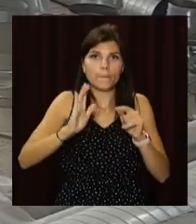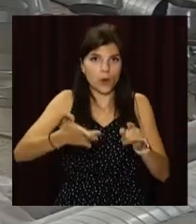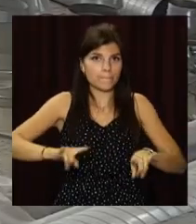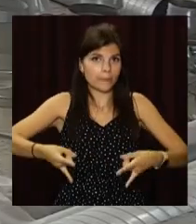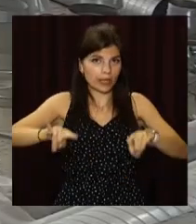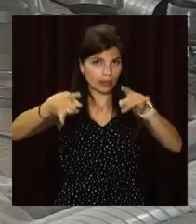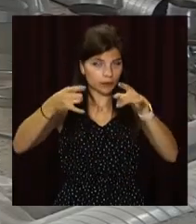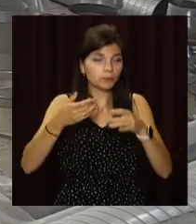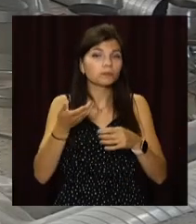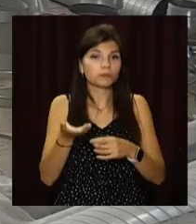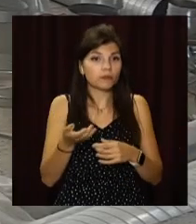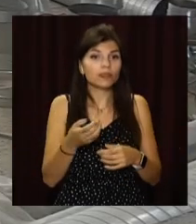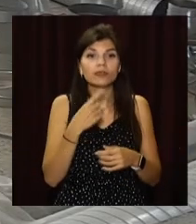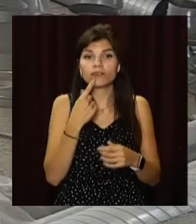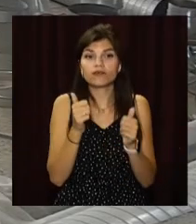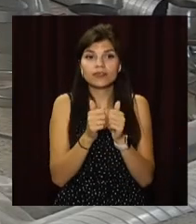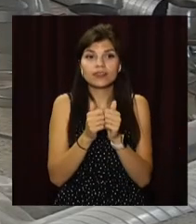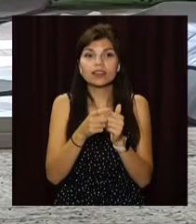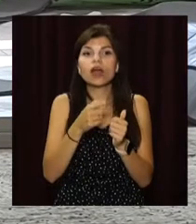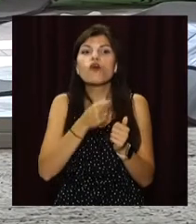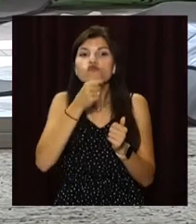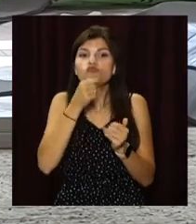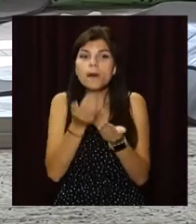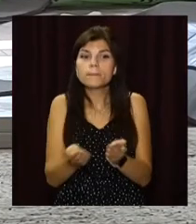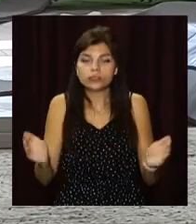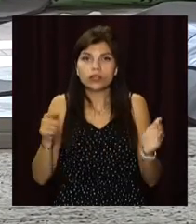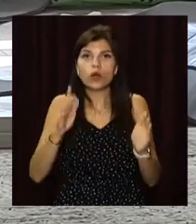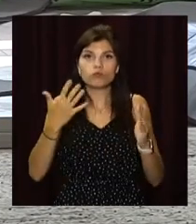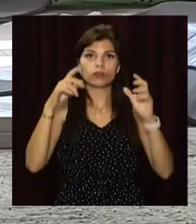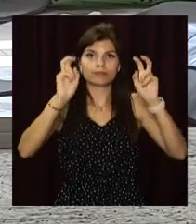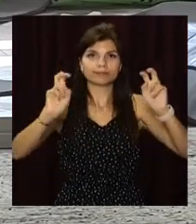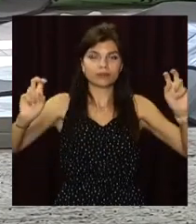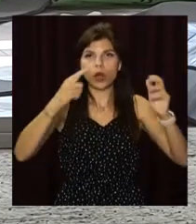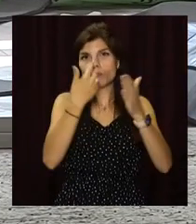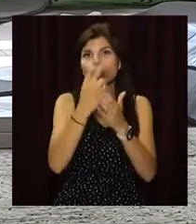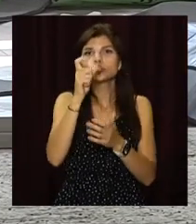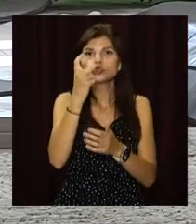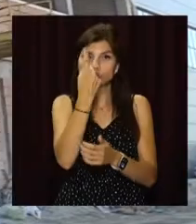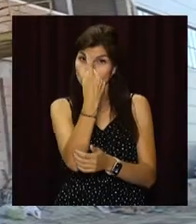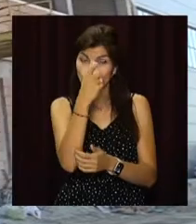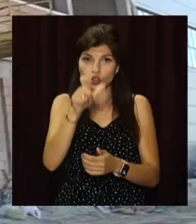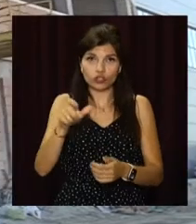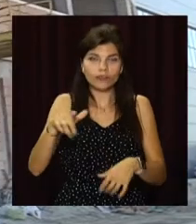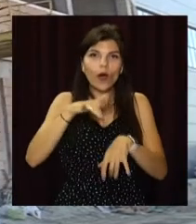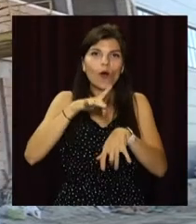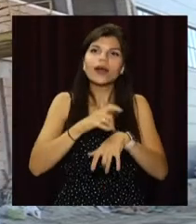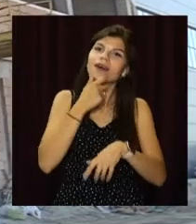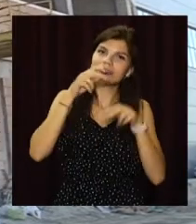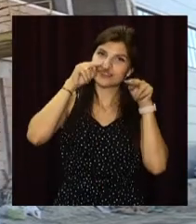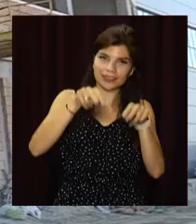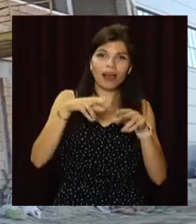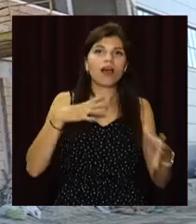третьому поверсі, говорять підрядники, над басейном для дорослих розташують трибуни на 100 глядачів. По завершенню робіт тут зможуть плавати всі